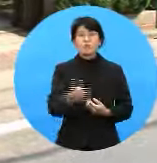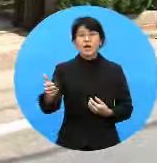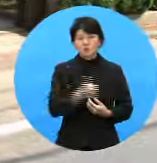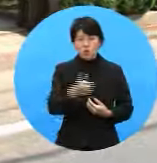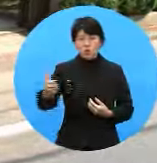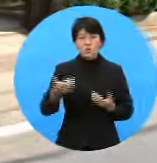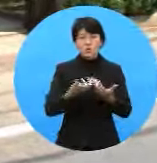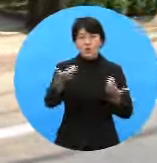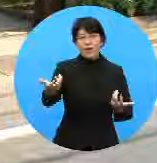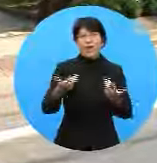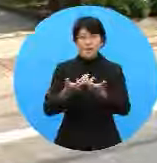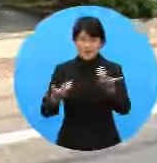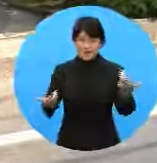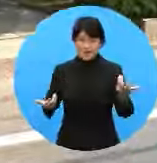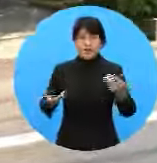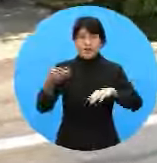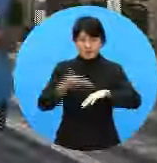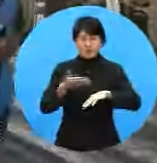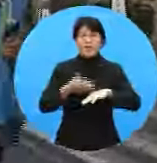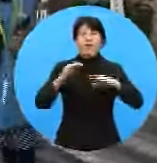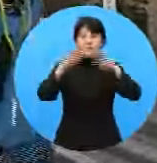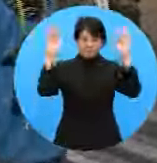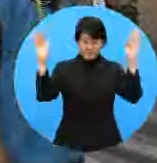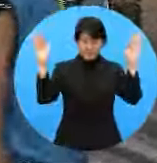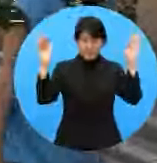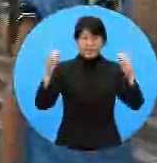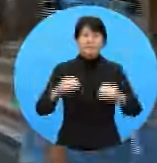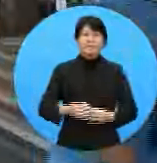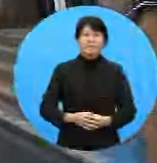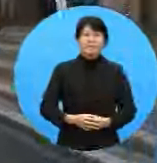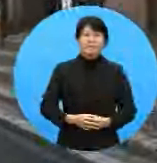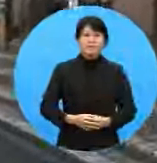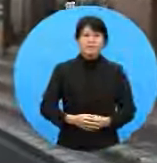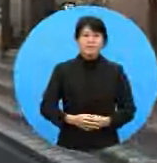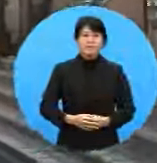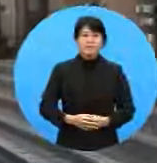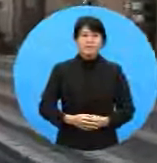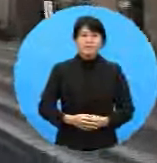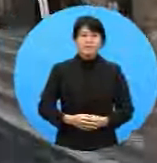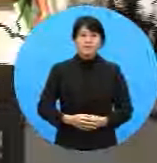に5つのグループに分かれて訓練を開始しました。